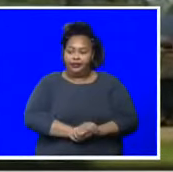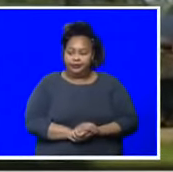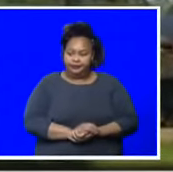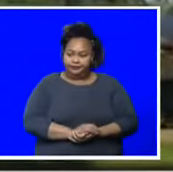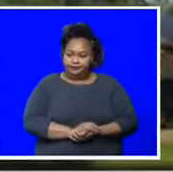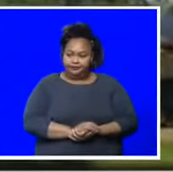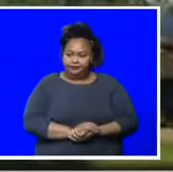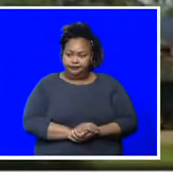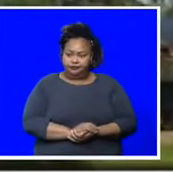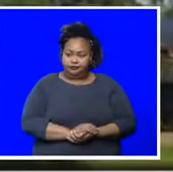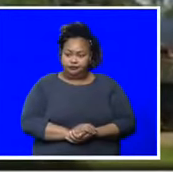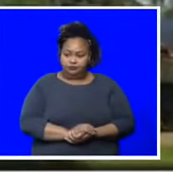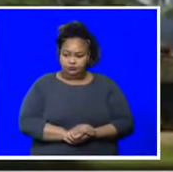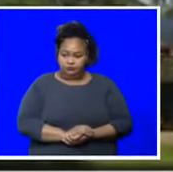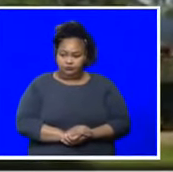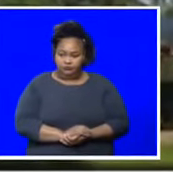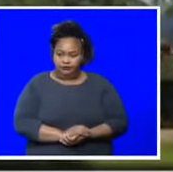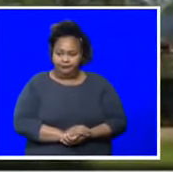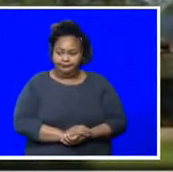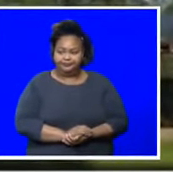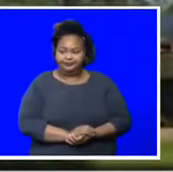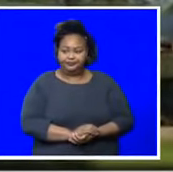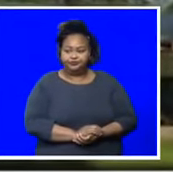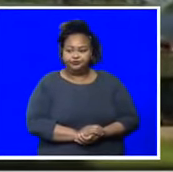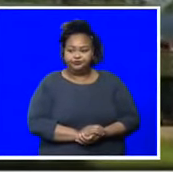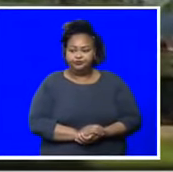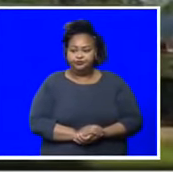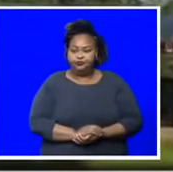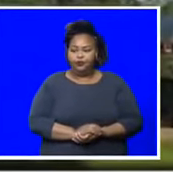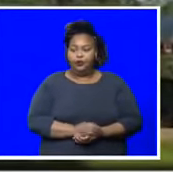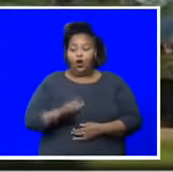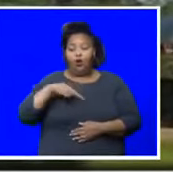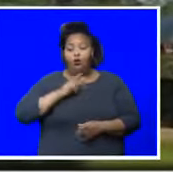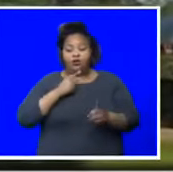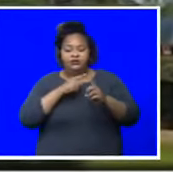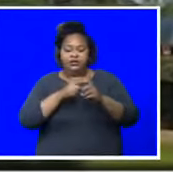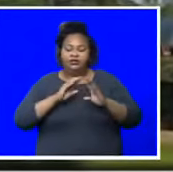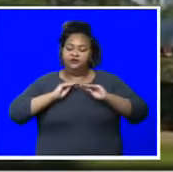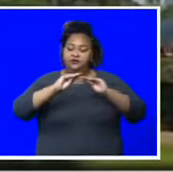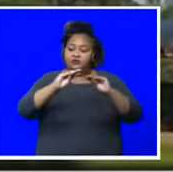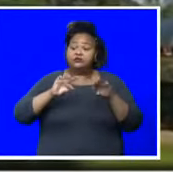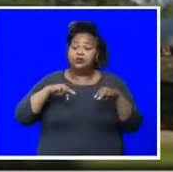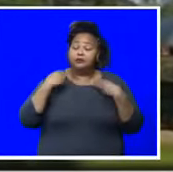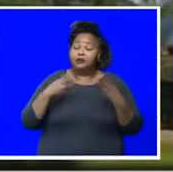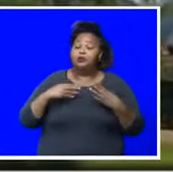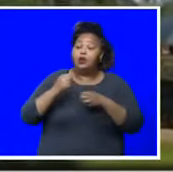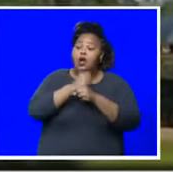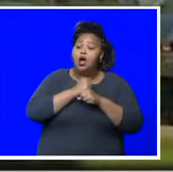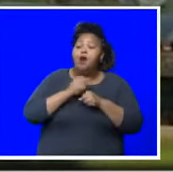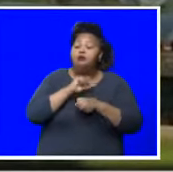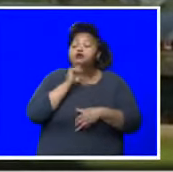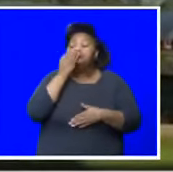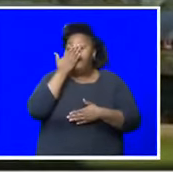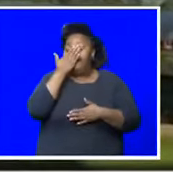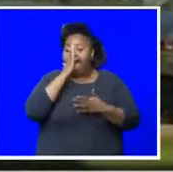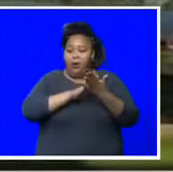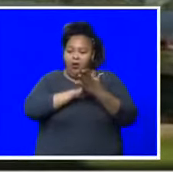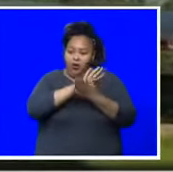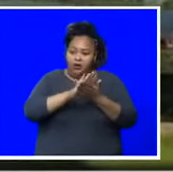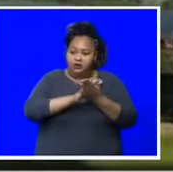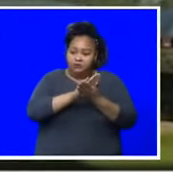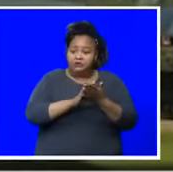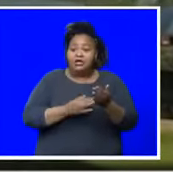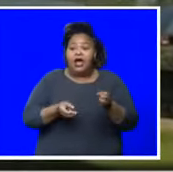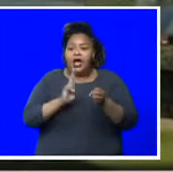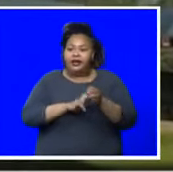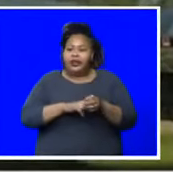silinikelwati ngebongodi langetento tekhohlakala nekuchaza nje ukuthi nje yini lenkhohlakalo